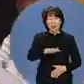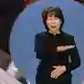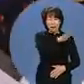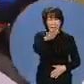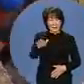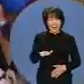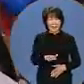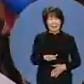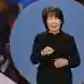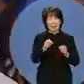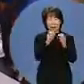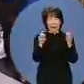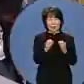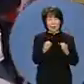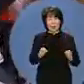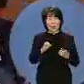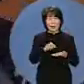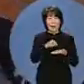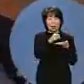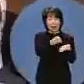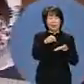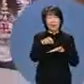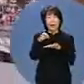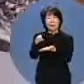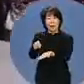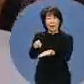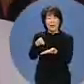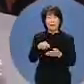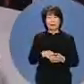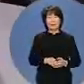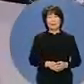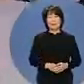ちにプレゼントが手渡されました。